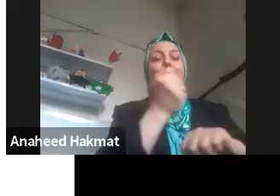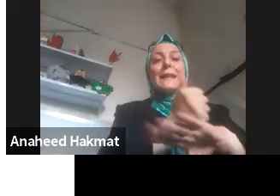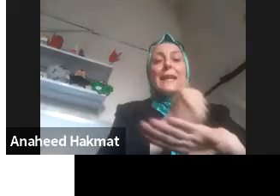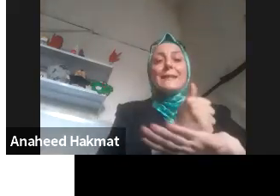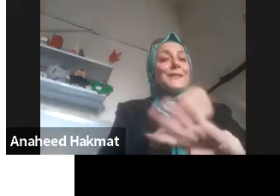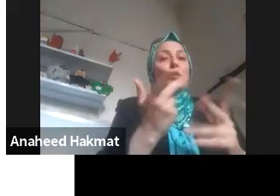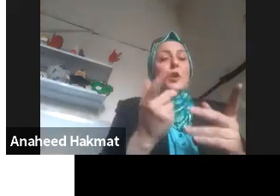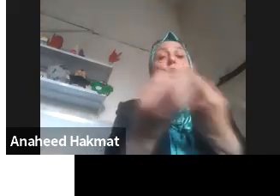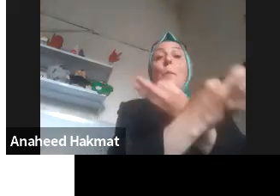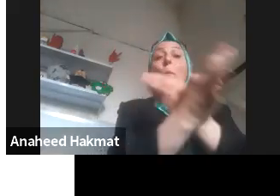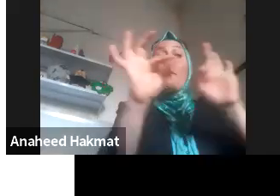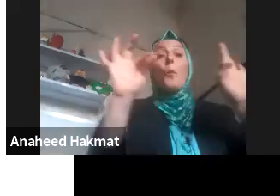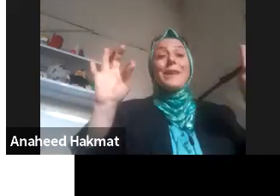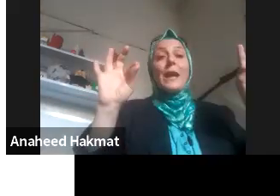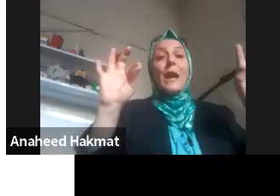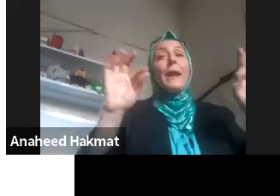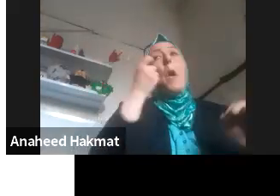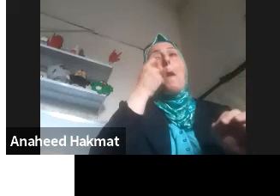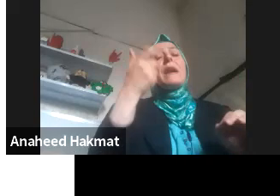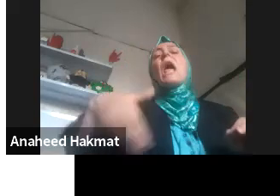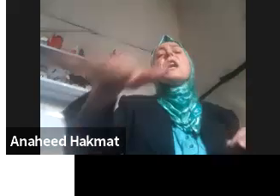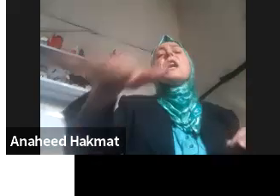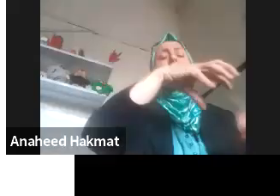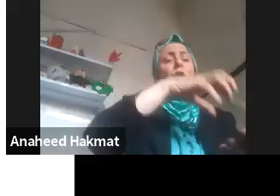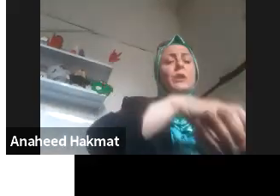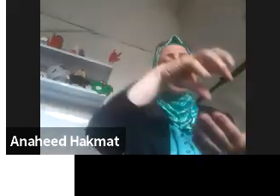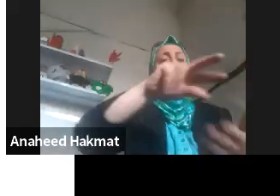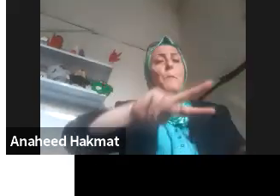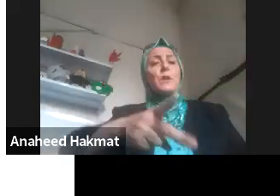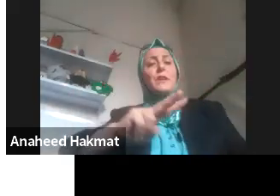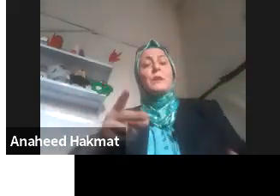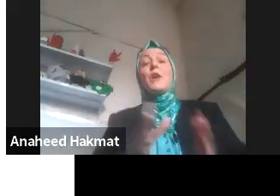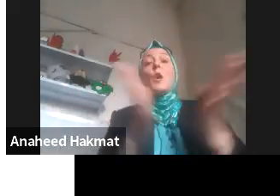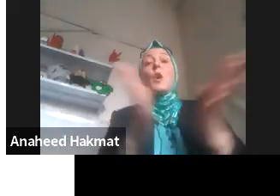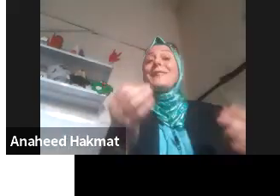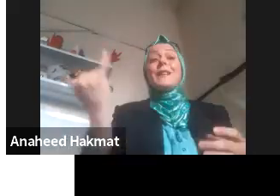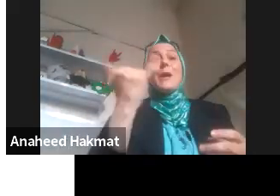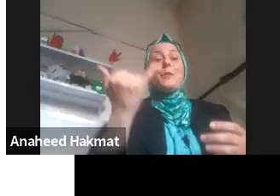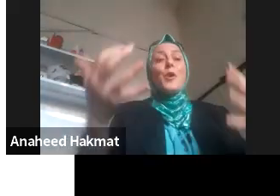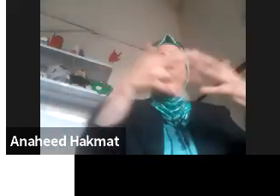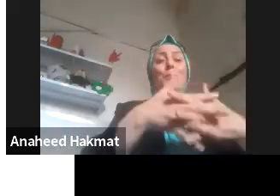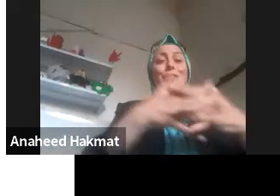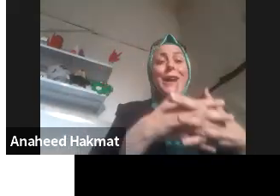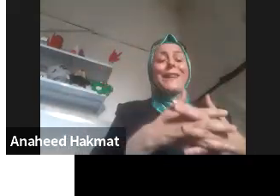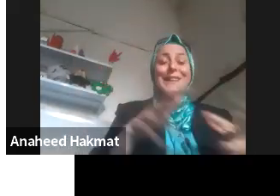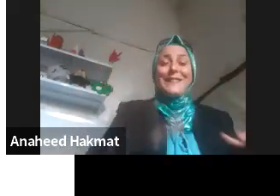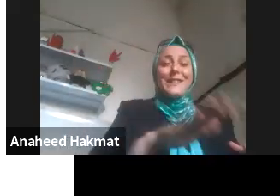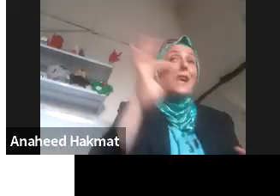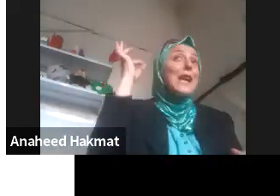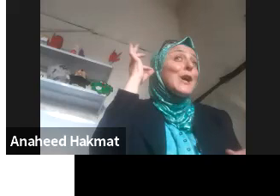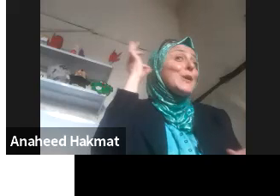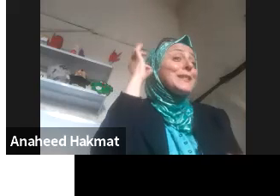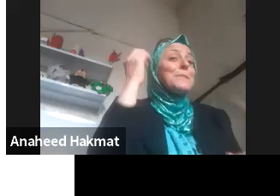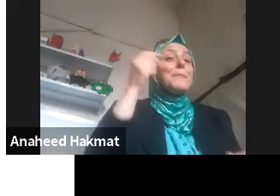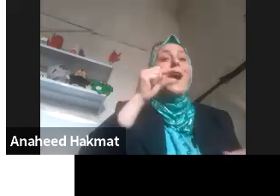متكامل براعي كل القطاعات المختلفة. كتير مهم مشاركة الأطفال ونسمع لأصواتهم للقضايا اللي بتعنيهم، يساعدونا في